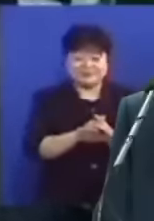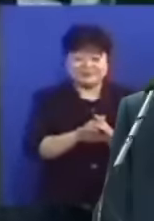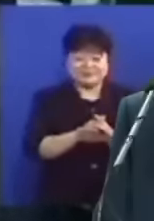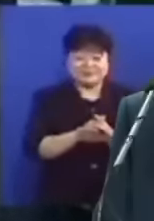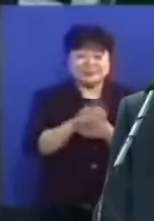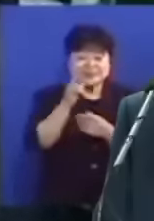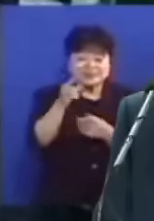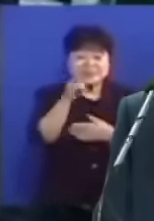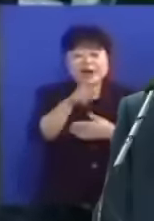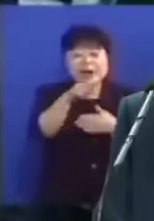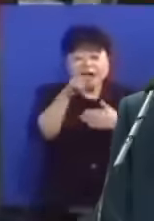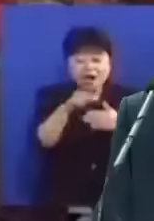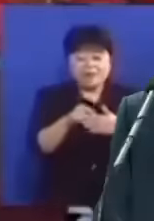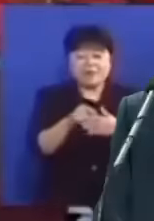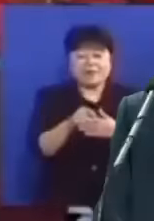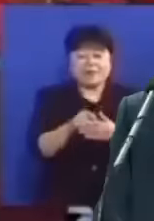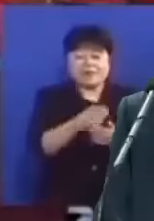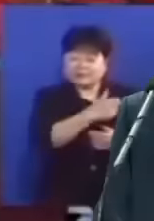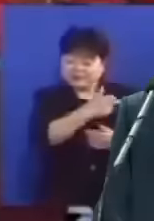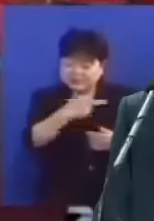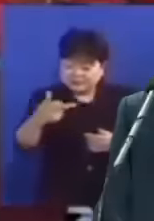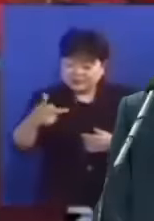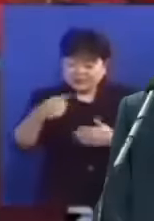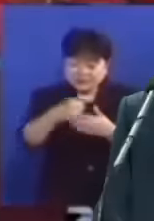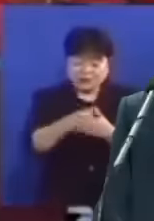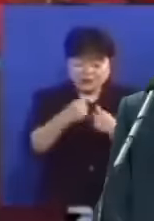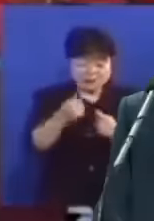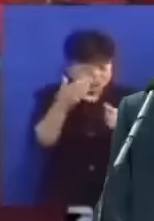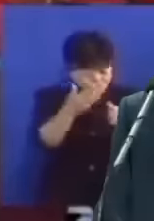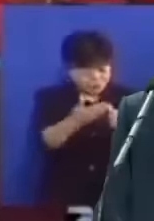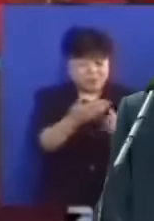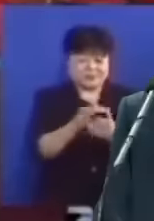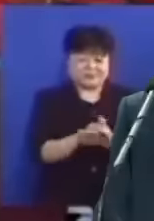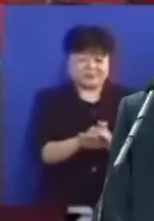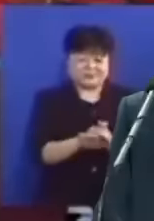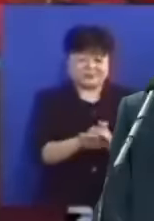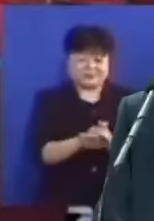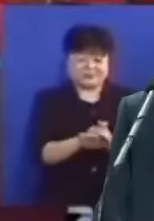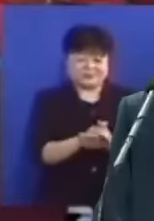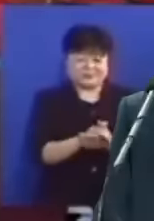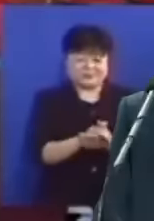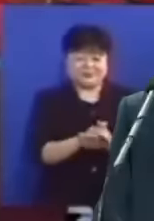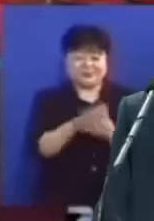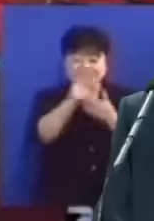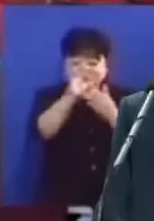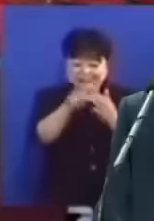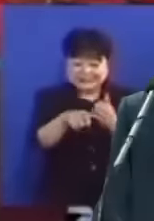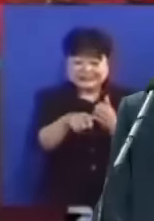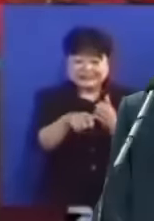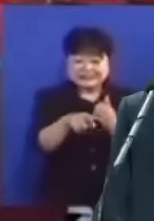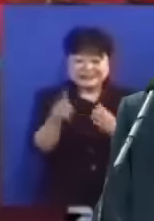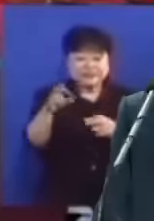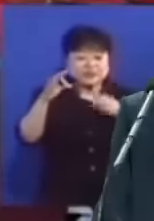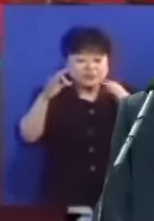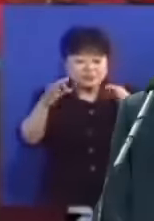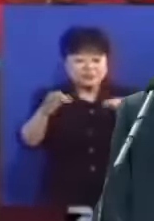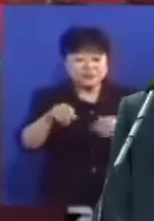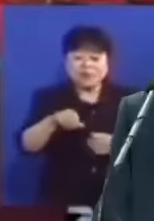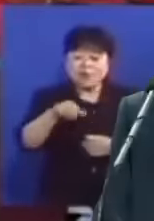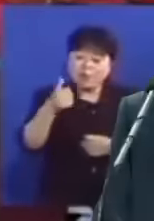그 마음속에 큰 용기와 힘을 주었는데요. 그 당시 그가 부른 찬송이